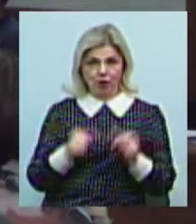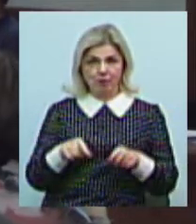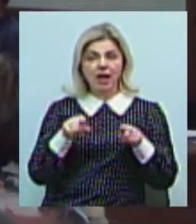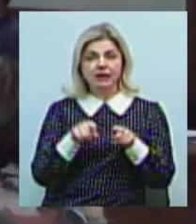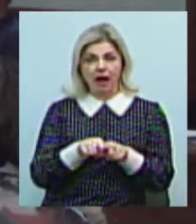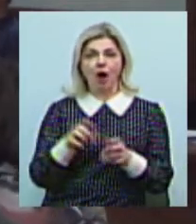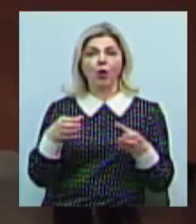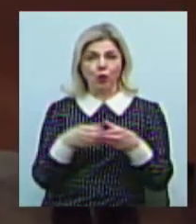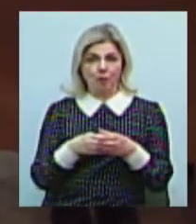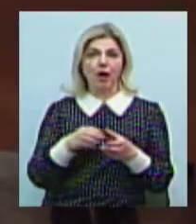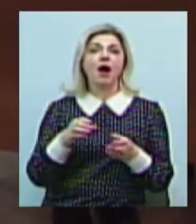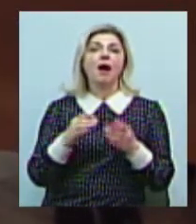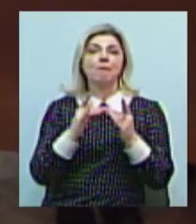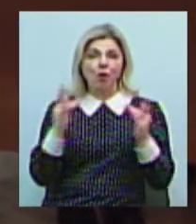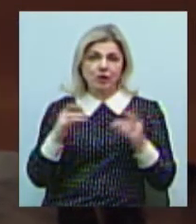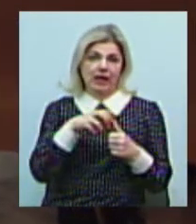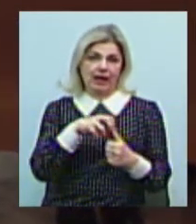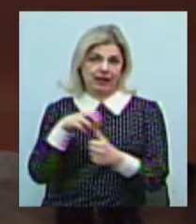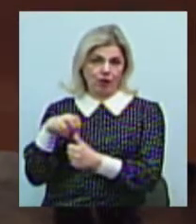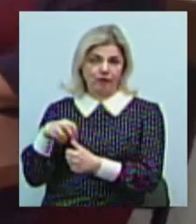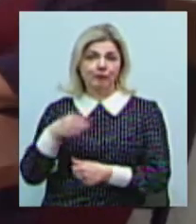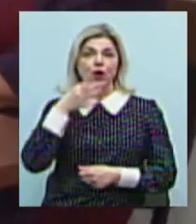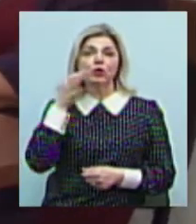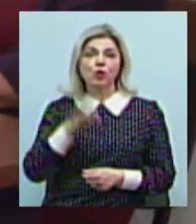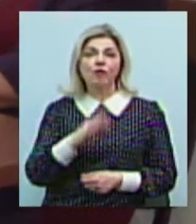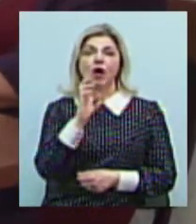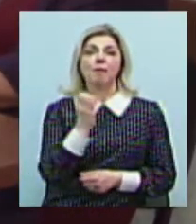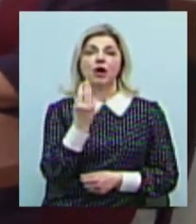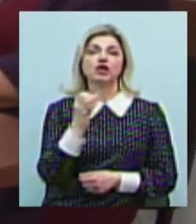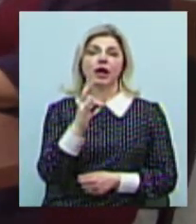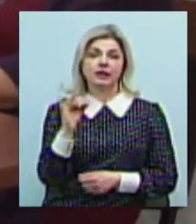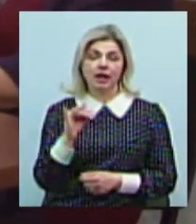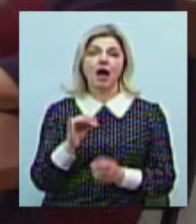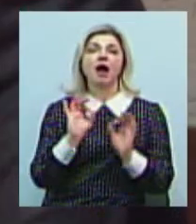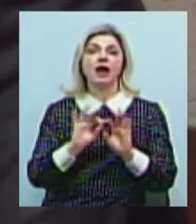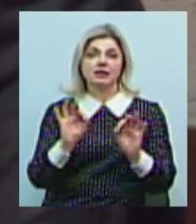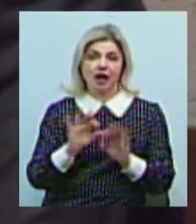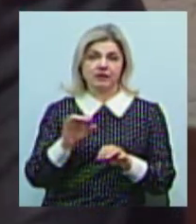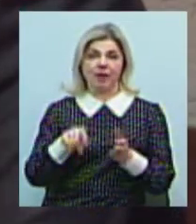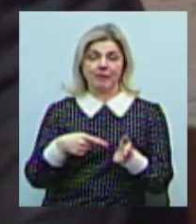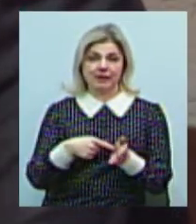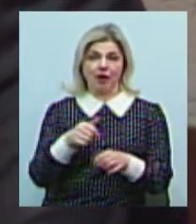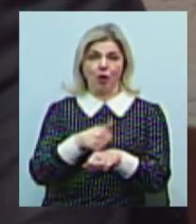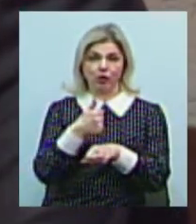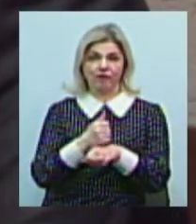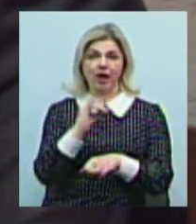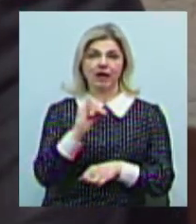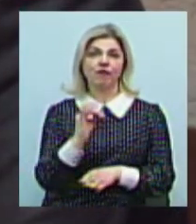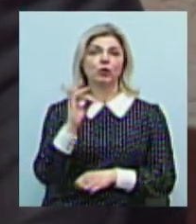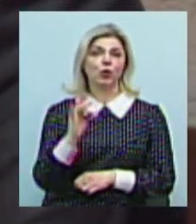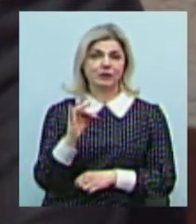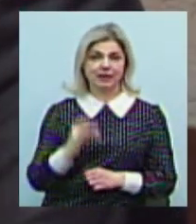міст-лідерів. Досвідом Баштанської громади ділився міський голова Іван Рубський. Найбільше